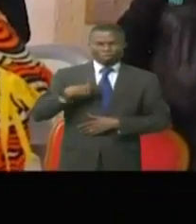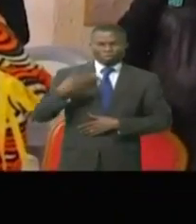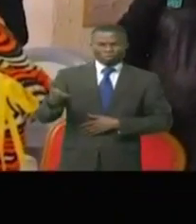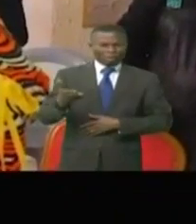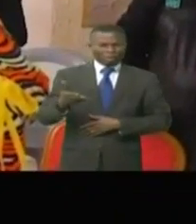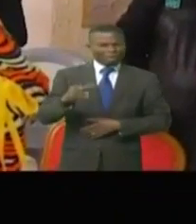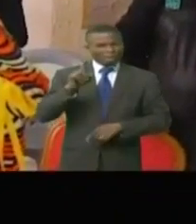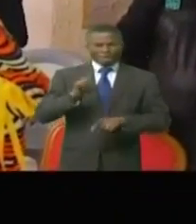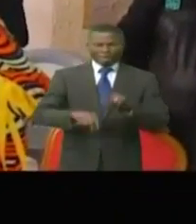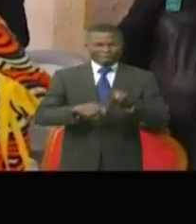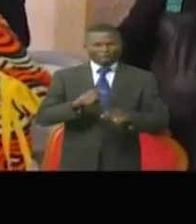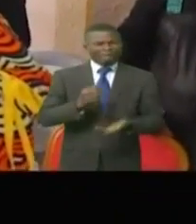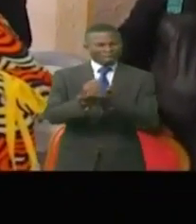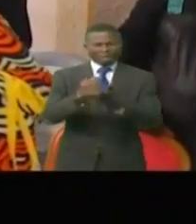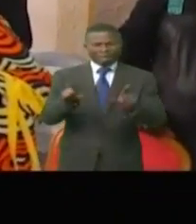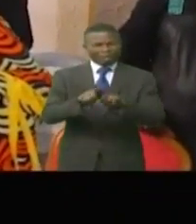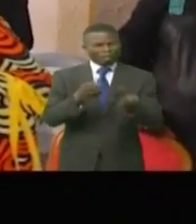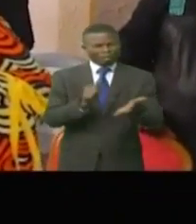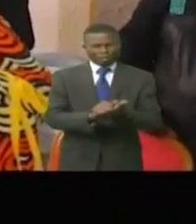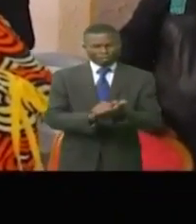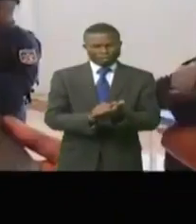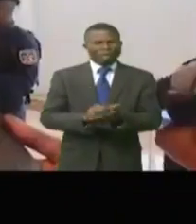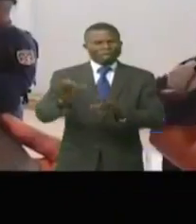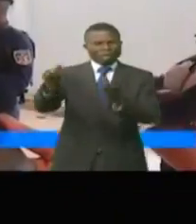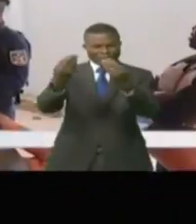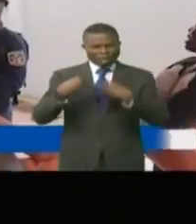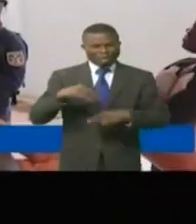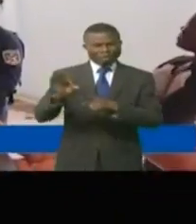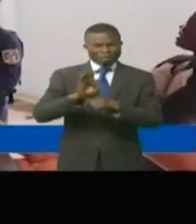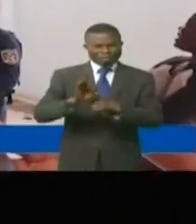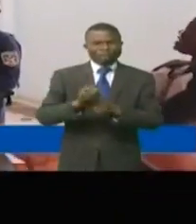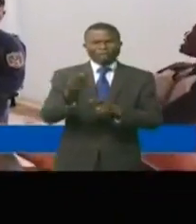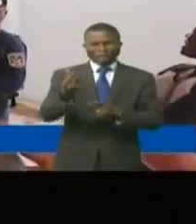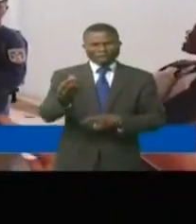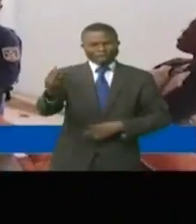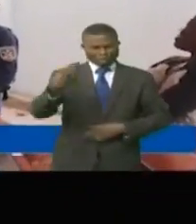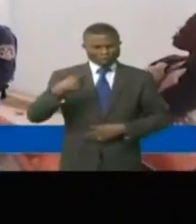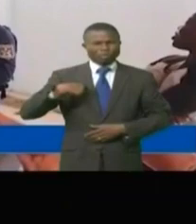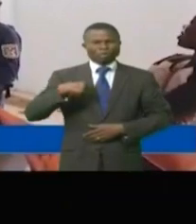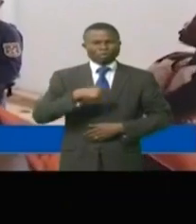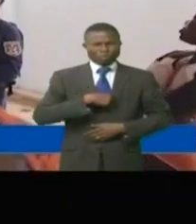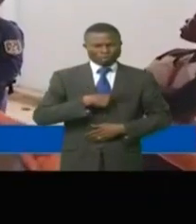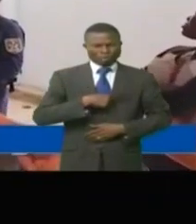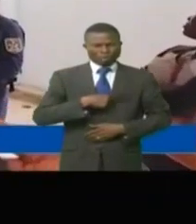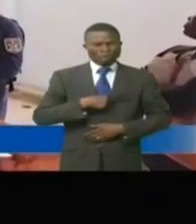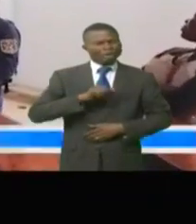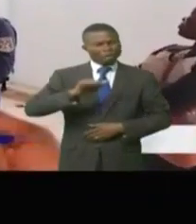Personne ne peut nous aider de la sorte. Elle nous a formés et financés.